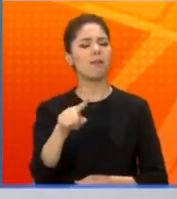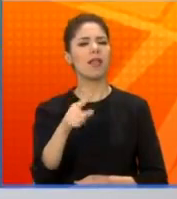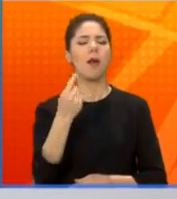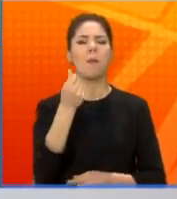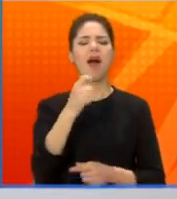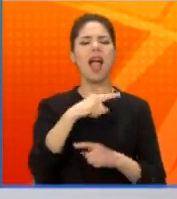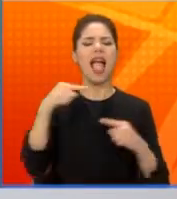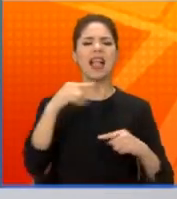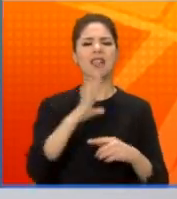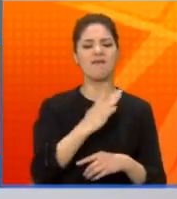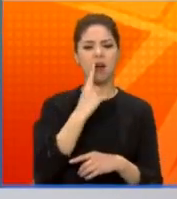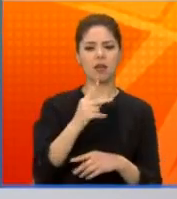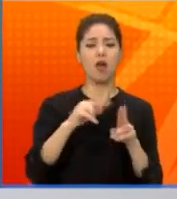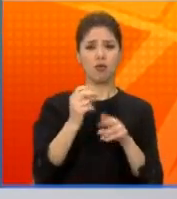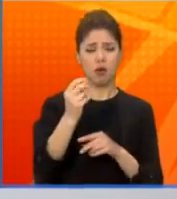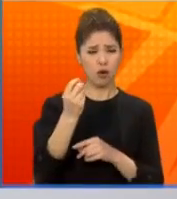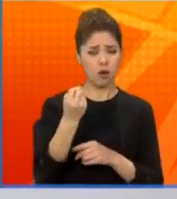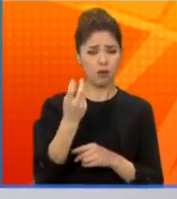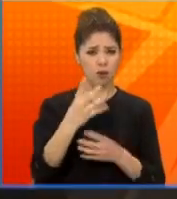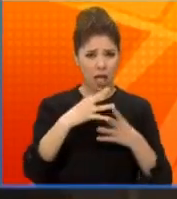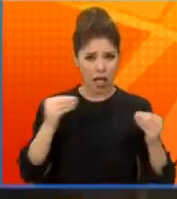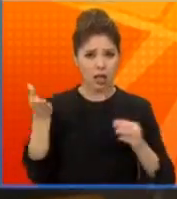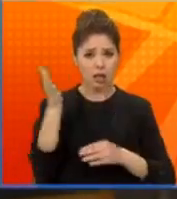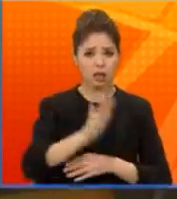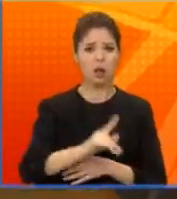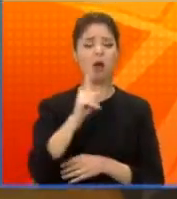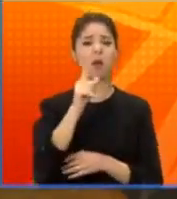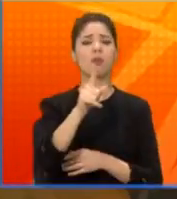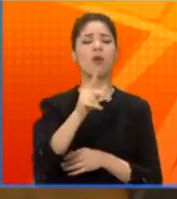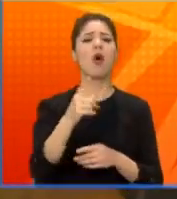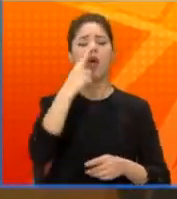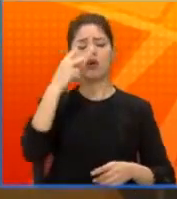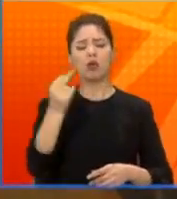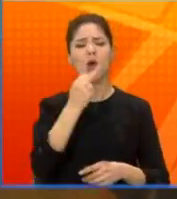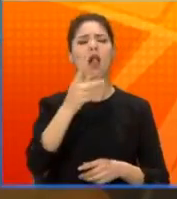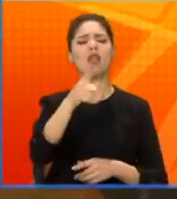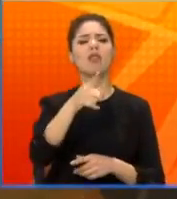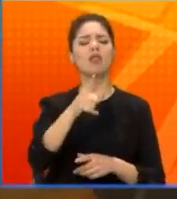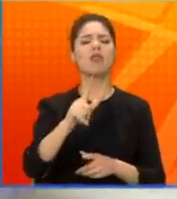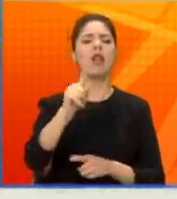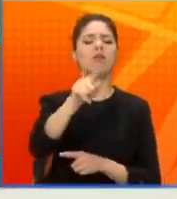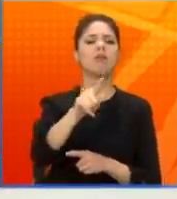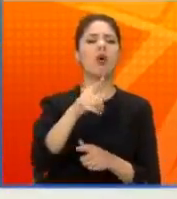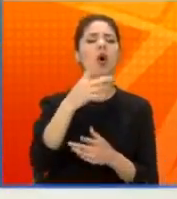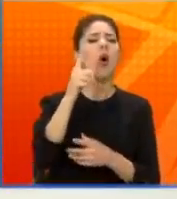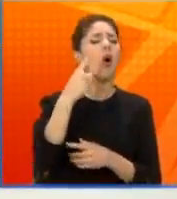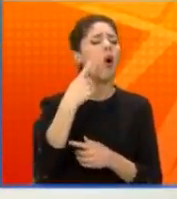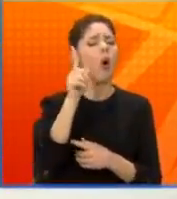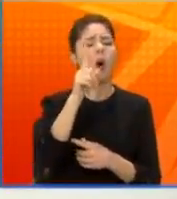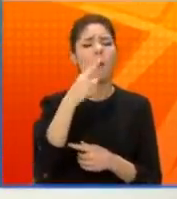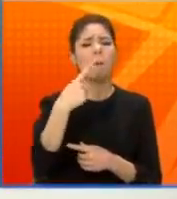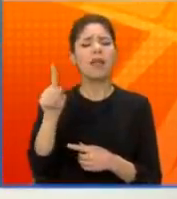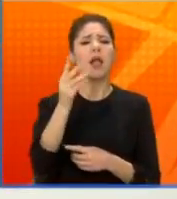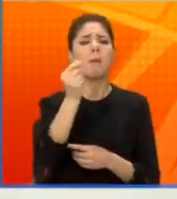dedi. Koronavirüsten kurtulmayı başaran Abdurrahim Albayrak dolandırıcıların ağından kurtulamadı. On binlerce lirayı tek bir